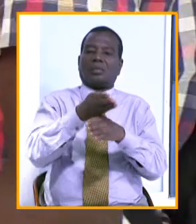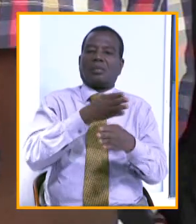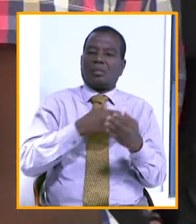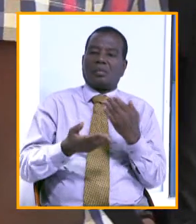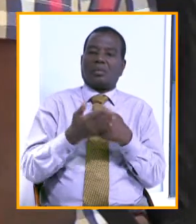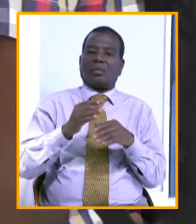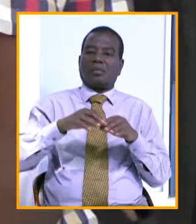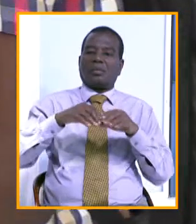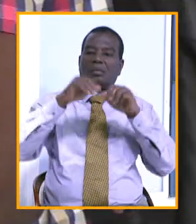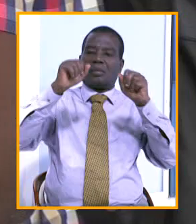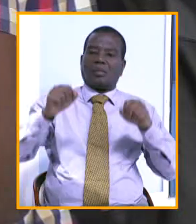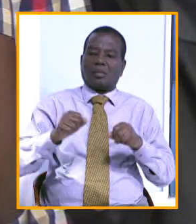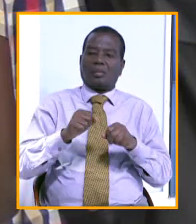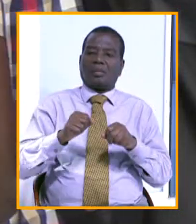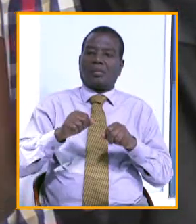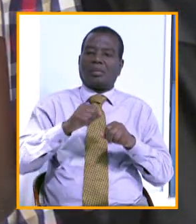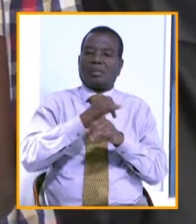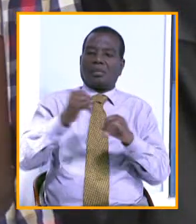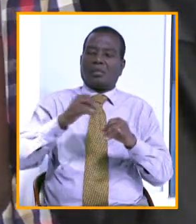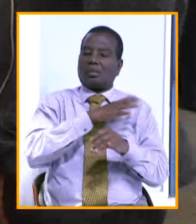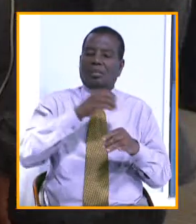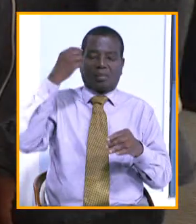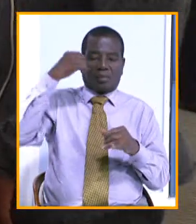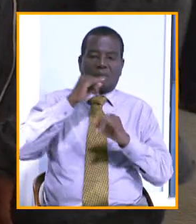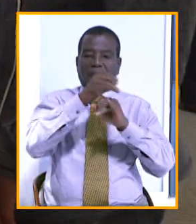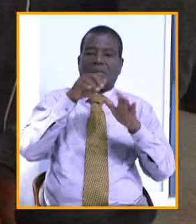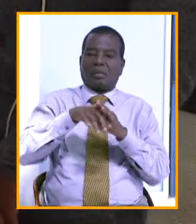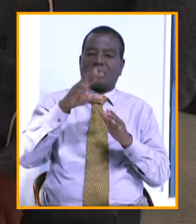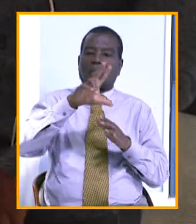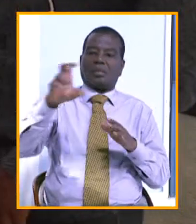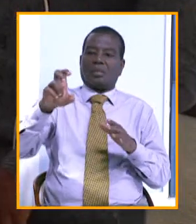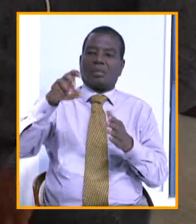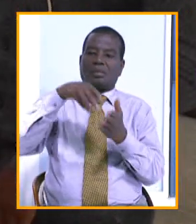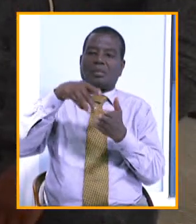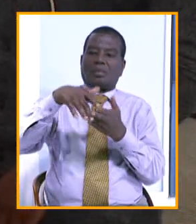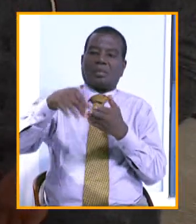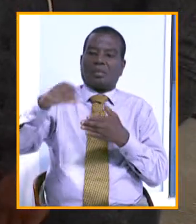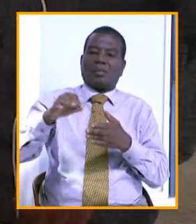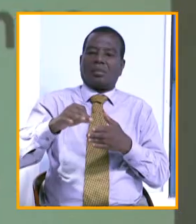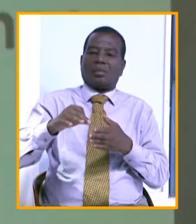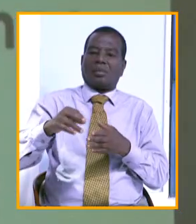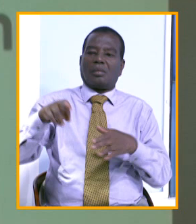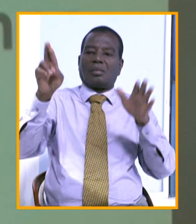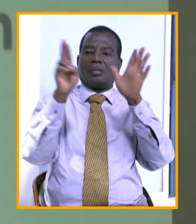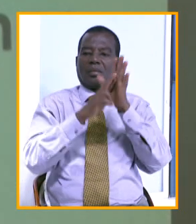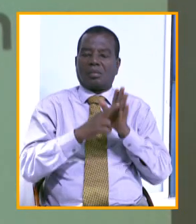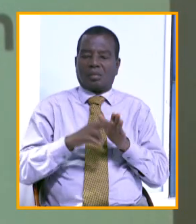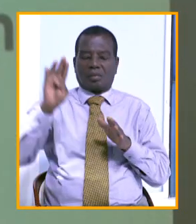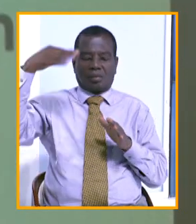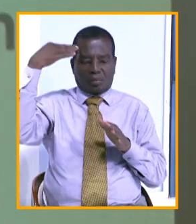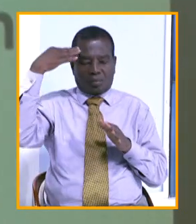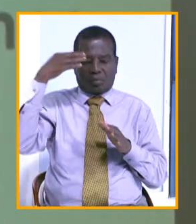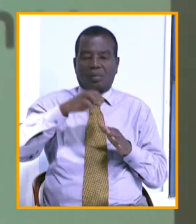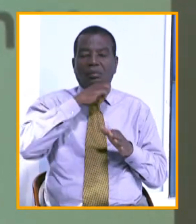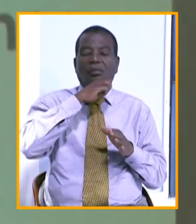les entreprises du secteur des mines pour un investissement de 300 milliards de francs CFA. Le représentant du ministre